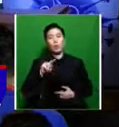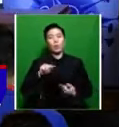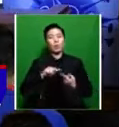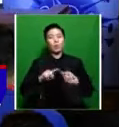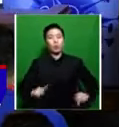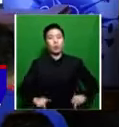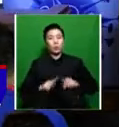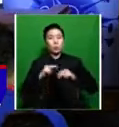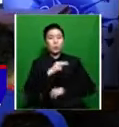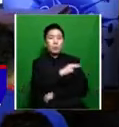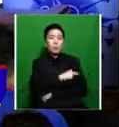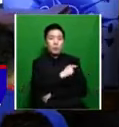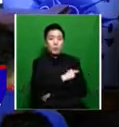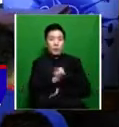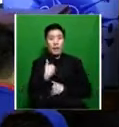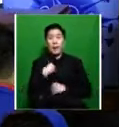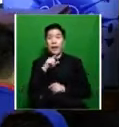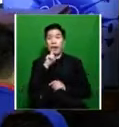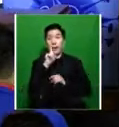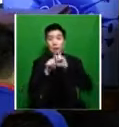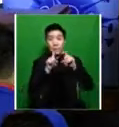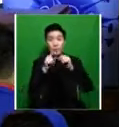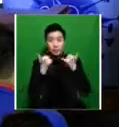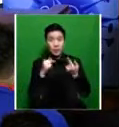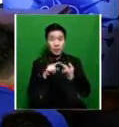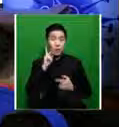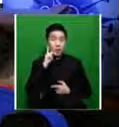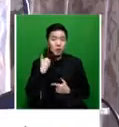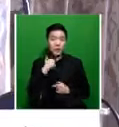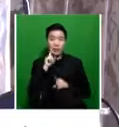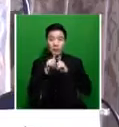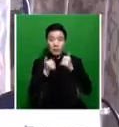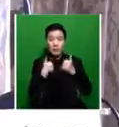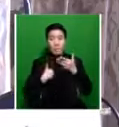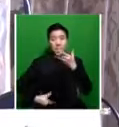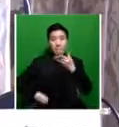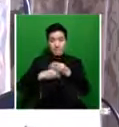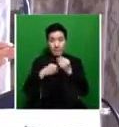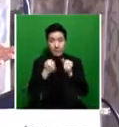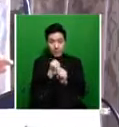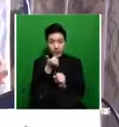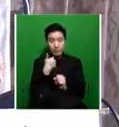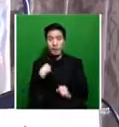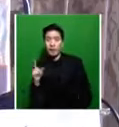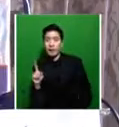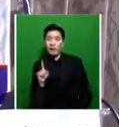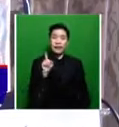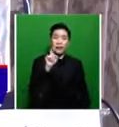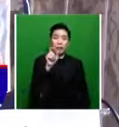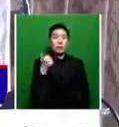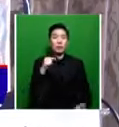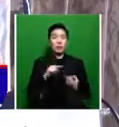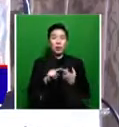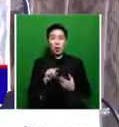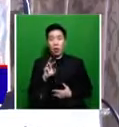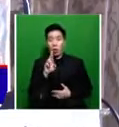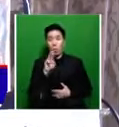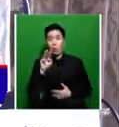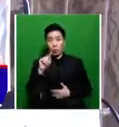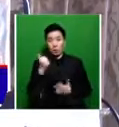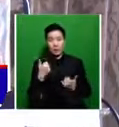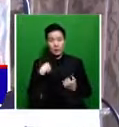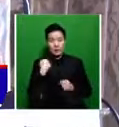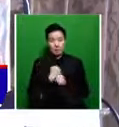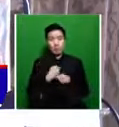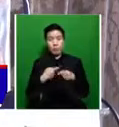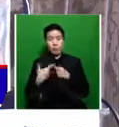ค่ะก็เดี๋ยวคำถามเพิ่มเติมนะคะสำหรับสื่อมวลชนก็สามารถเพิ่มเติมได้มีคำถามถามลั่นรัฐมนตรีก่อนไหมคะเนื่องจากท่าน